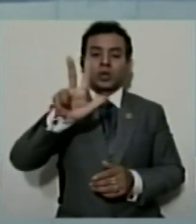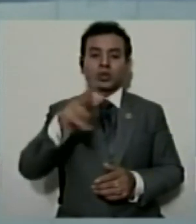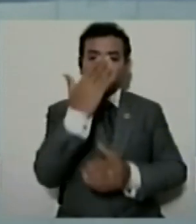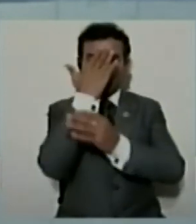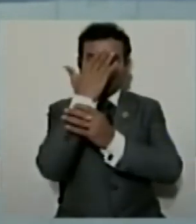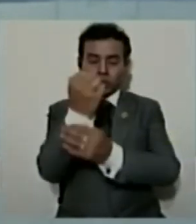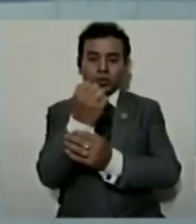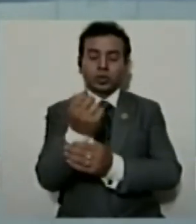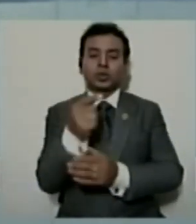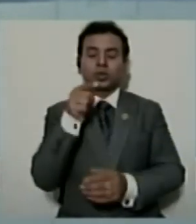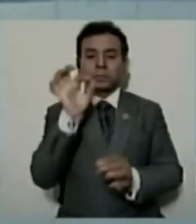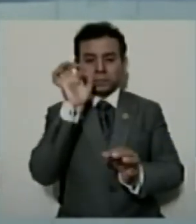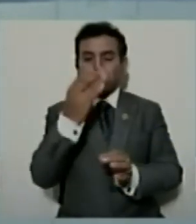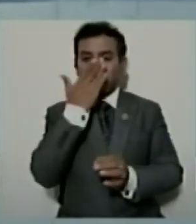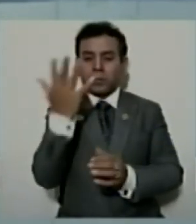এবং